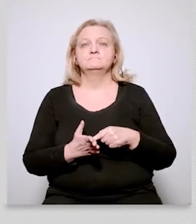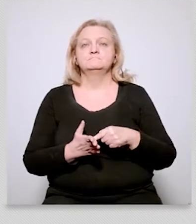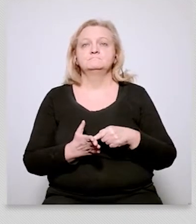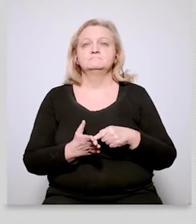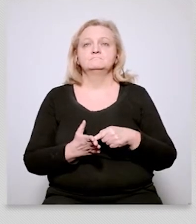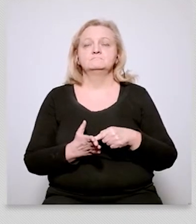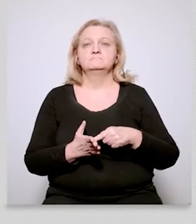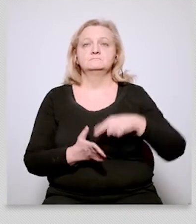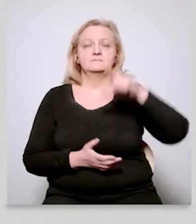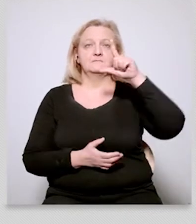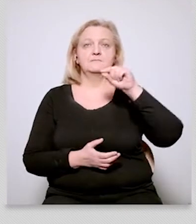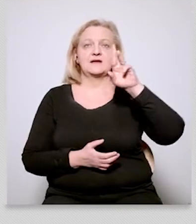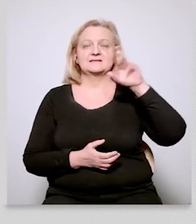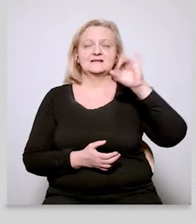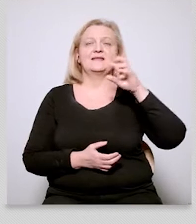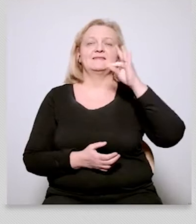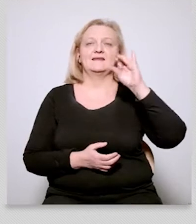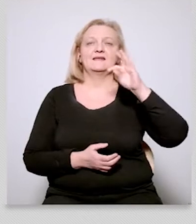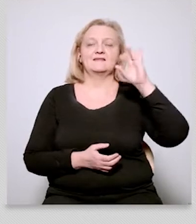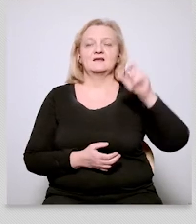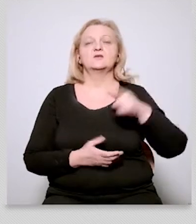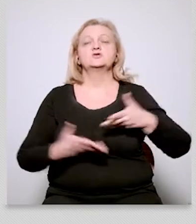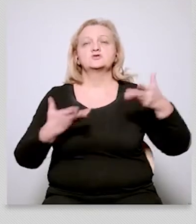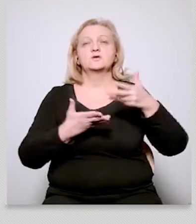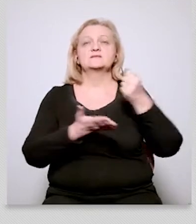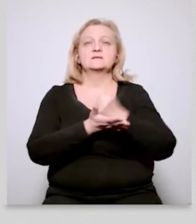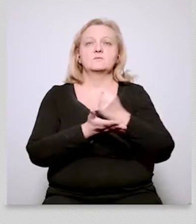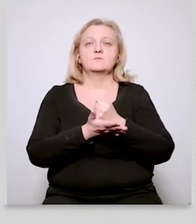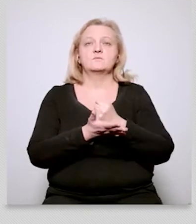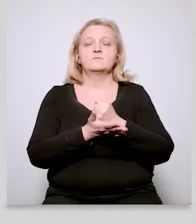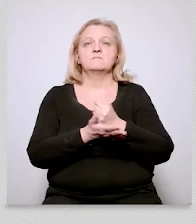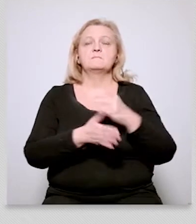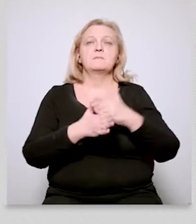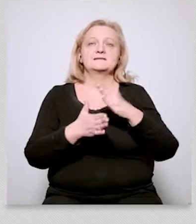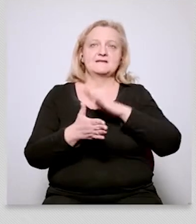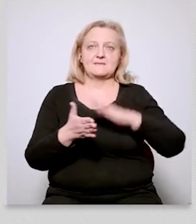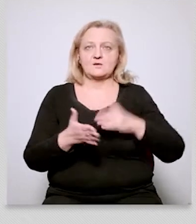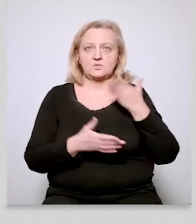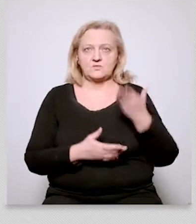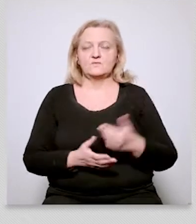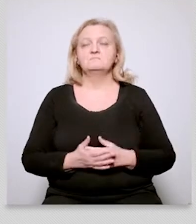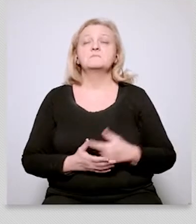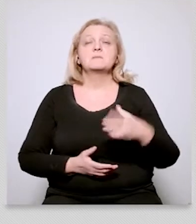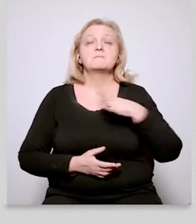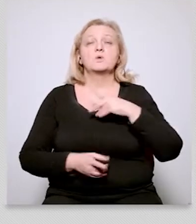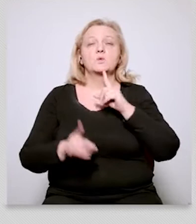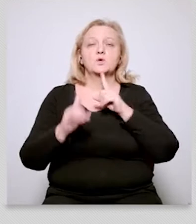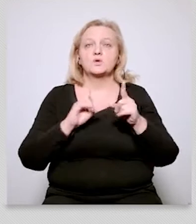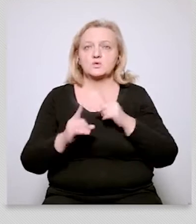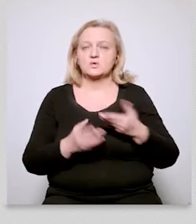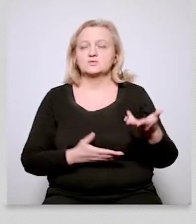think tanku Stowarzyszenie na Rzecz Spraw Zarodowych. Rozmawialiśmy o przypadku